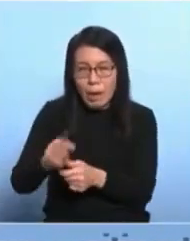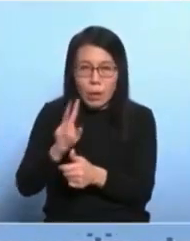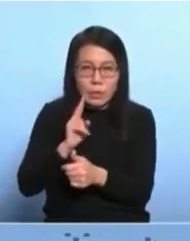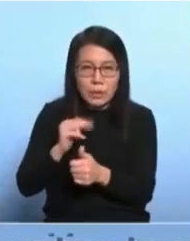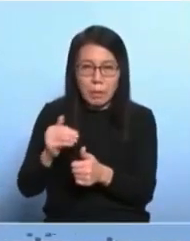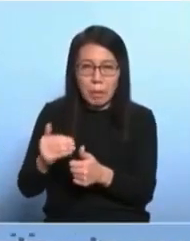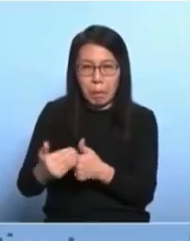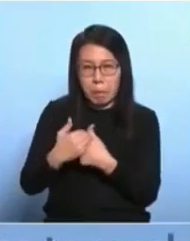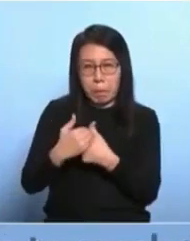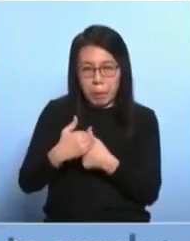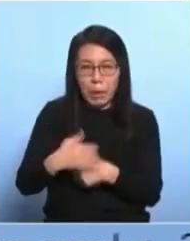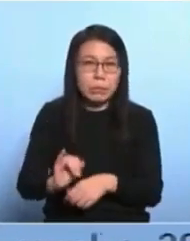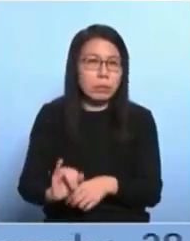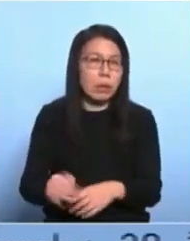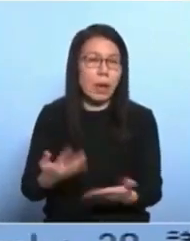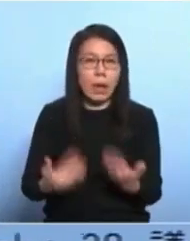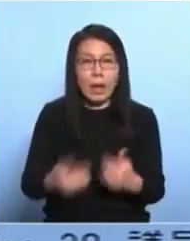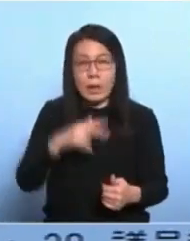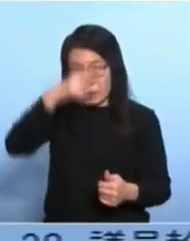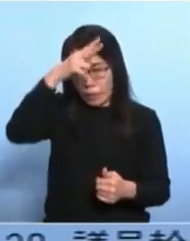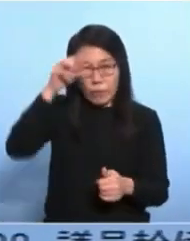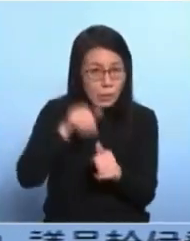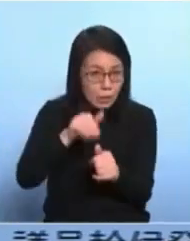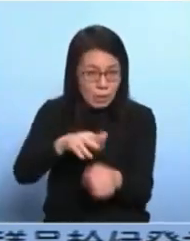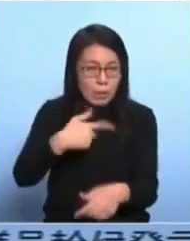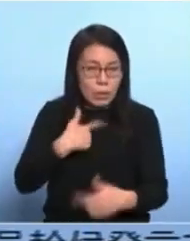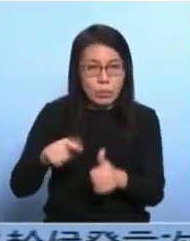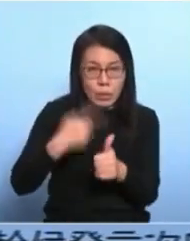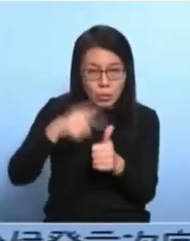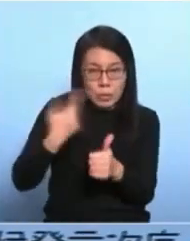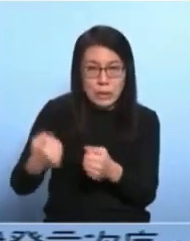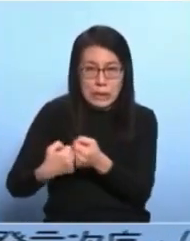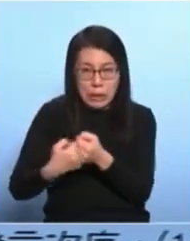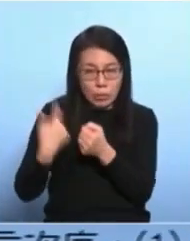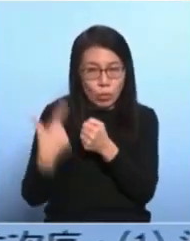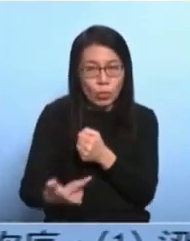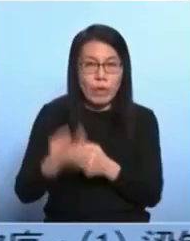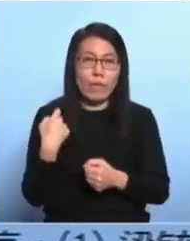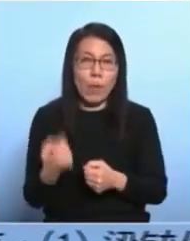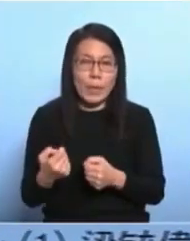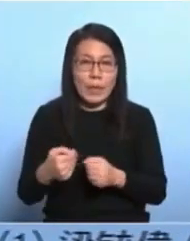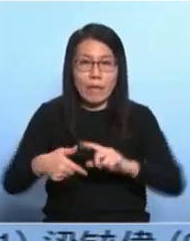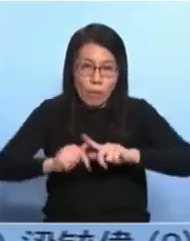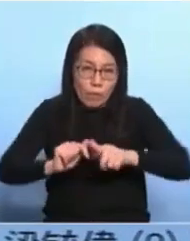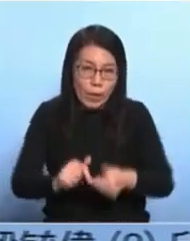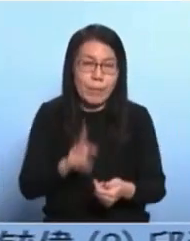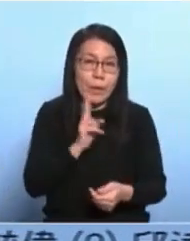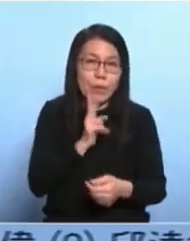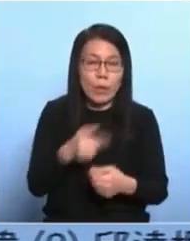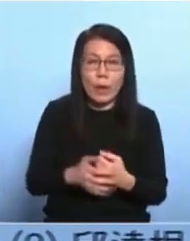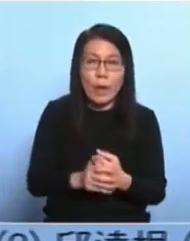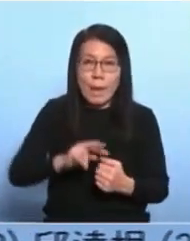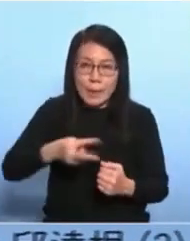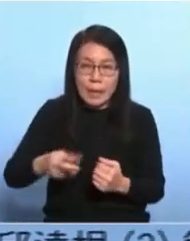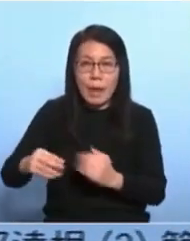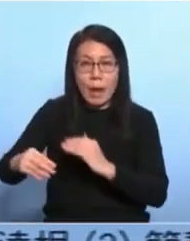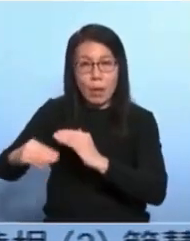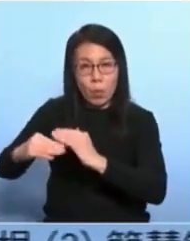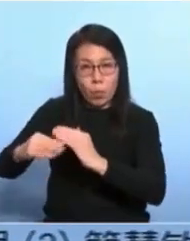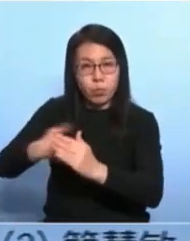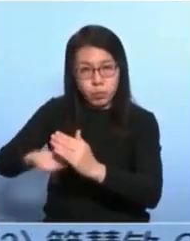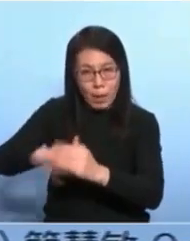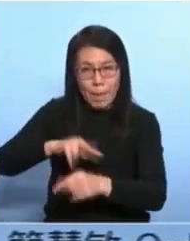動。另一方面，我亦都建議政府可以優先爭取更多便民便利的措施，例如在優化通關流程